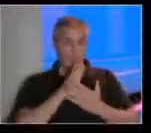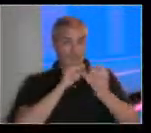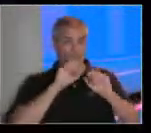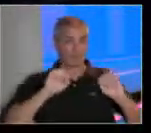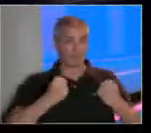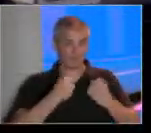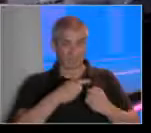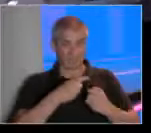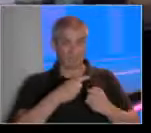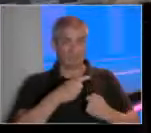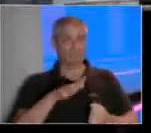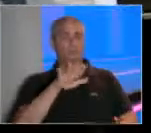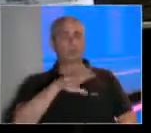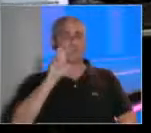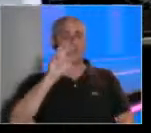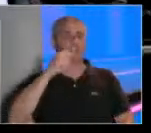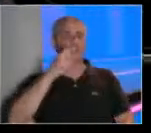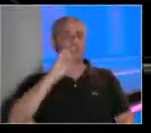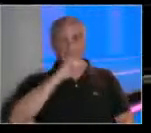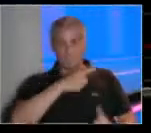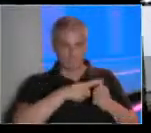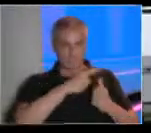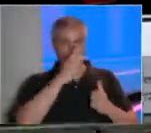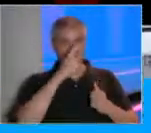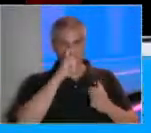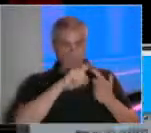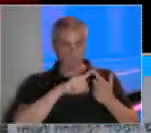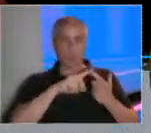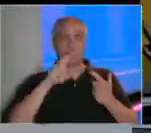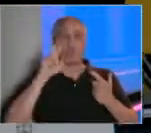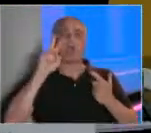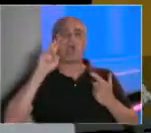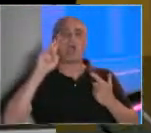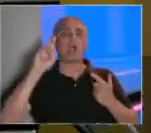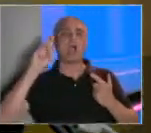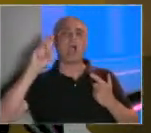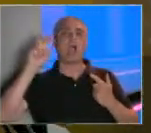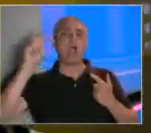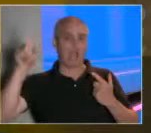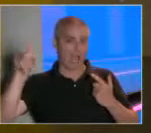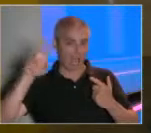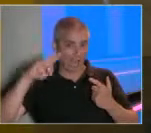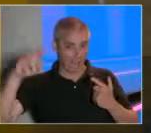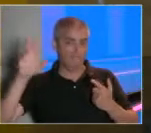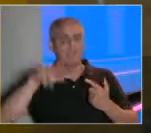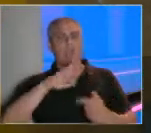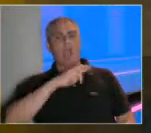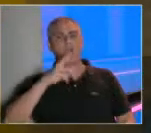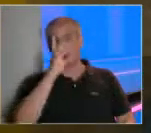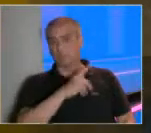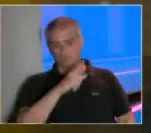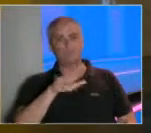סגר, שכונת אג'מי ביפו, ערערה וגם רעת בדרום, הם יוכרו כאזורים אדומים.